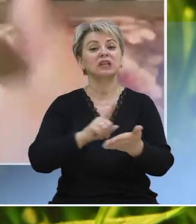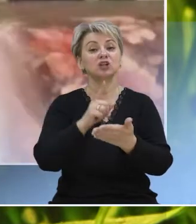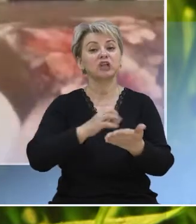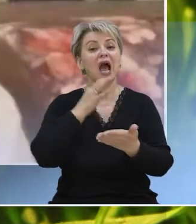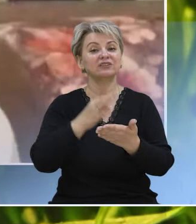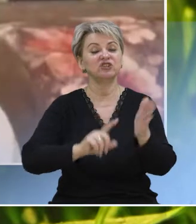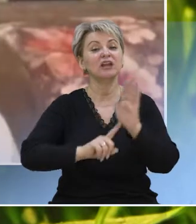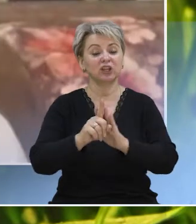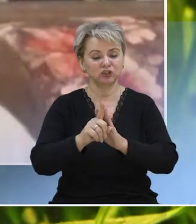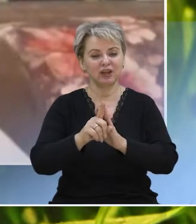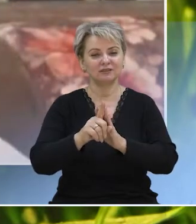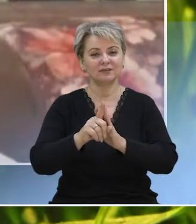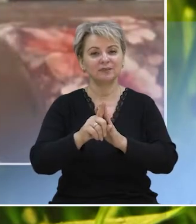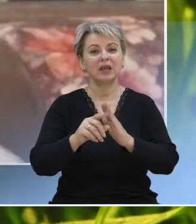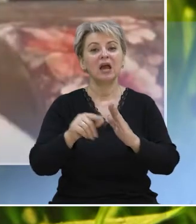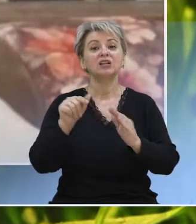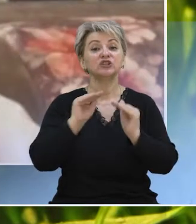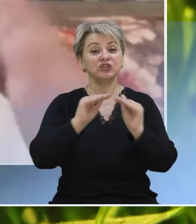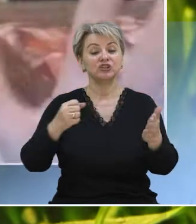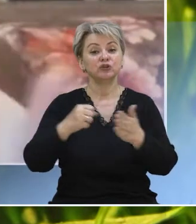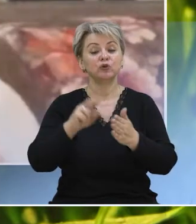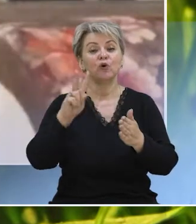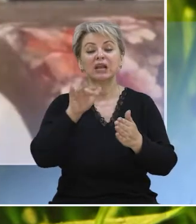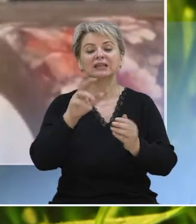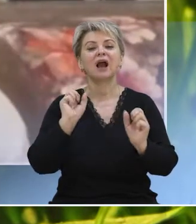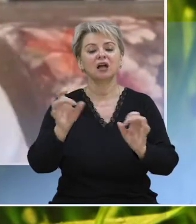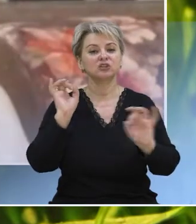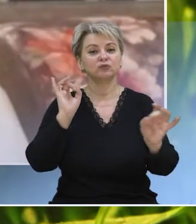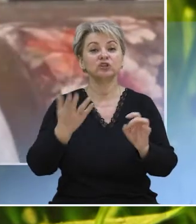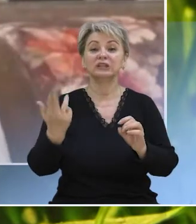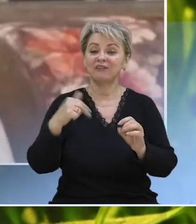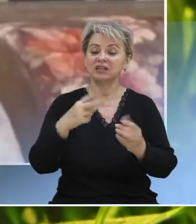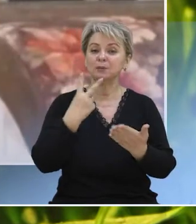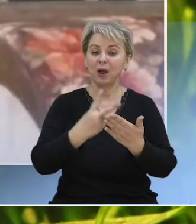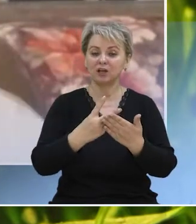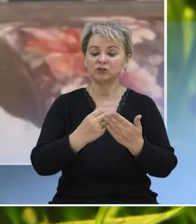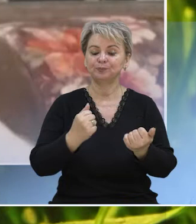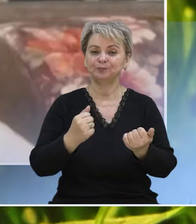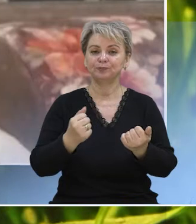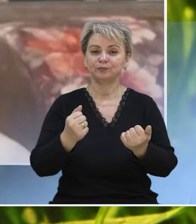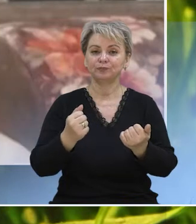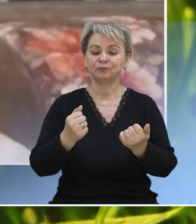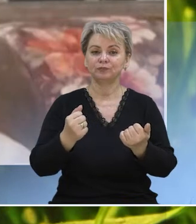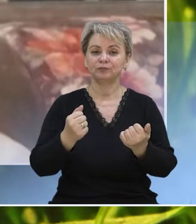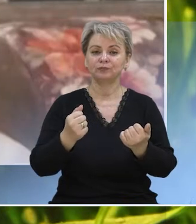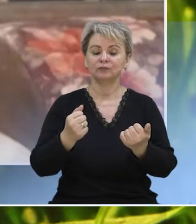Конечно. Вы мне уже должны отвечать начинать, да. Так вот, малыши до 2 лет, как они звучат? Давайте их характеризуем. Так.